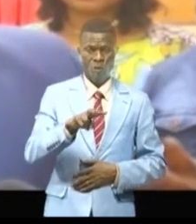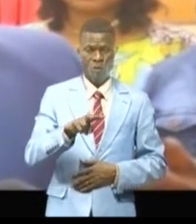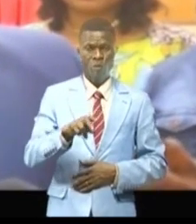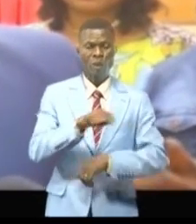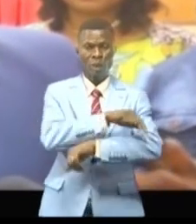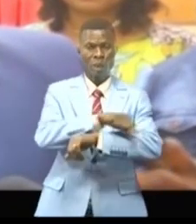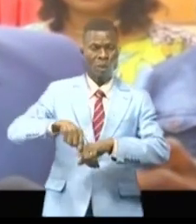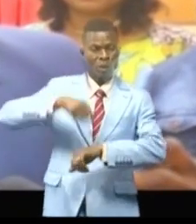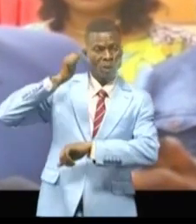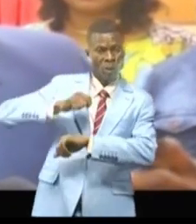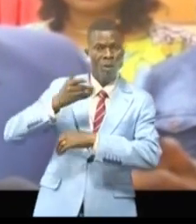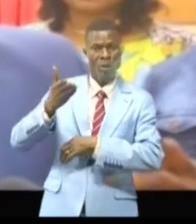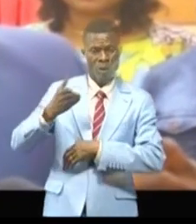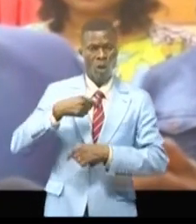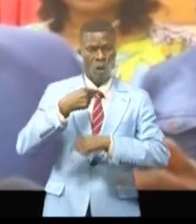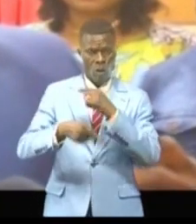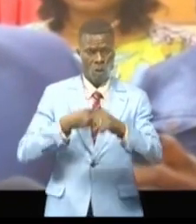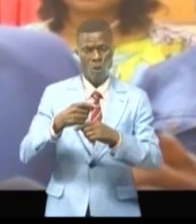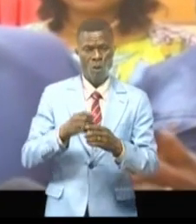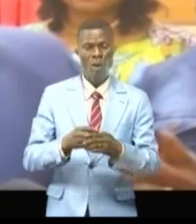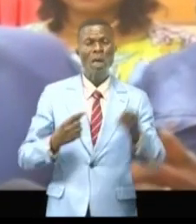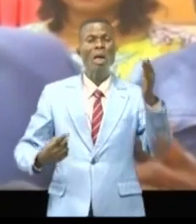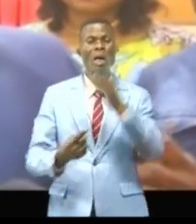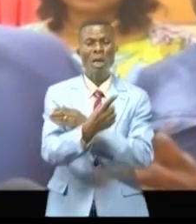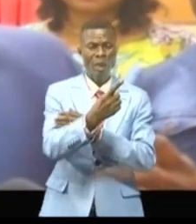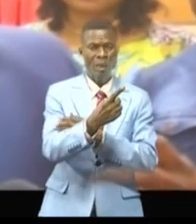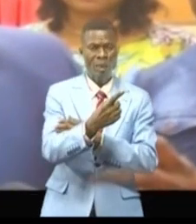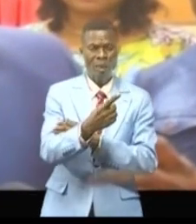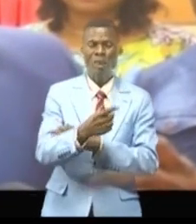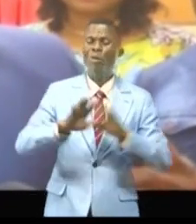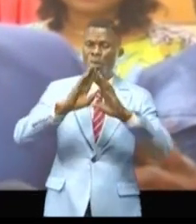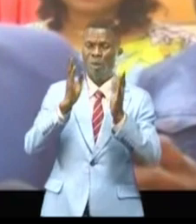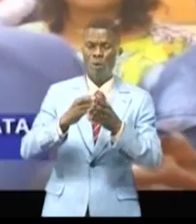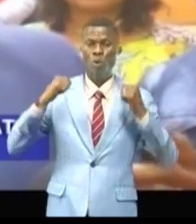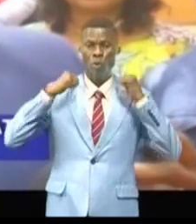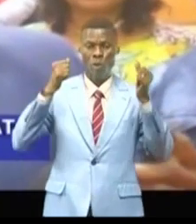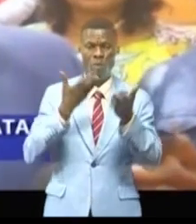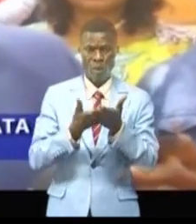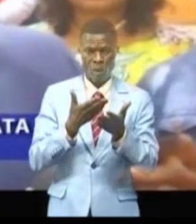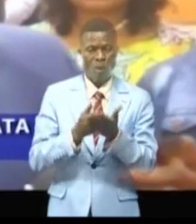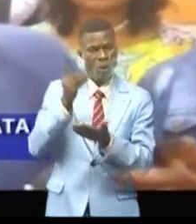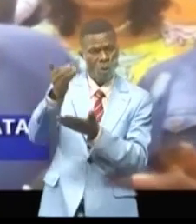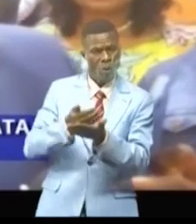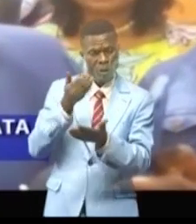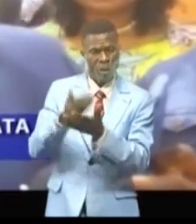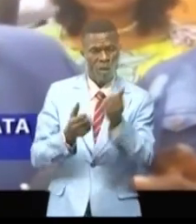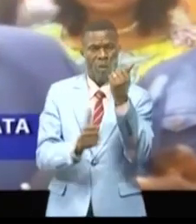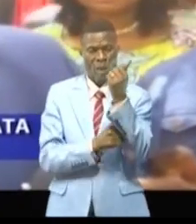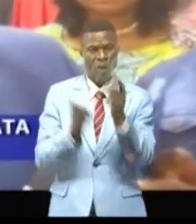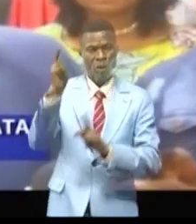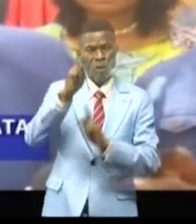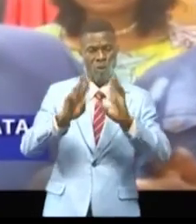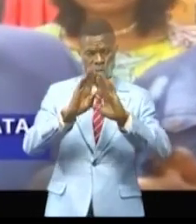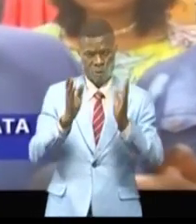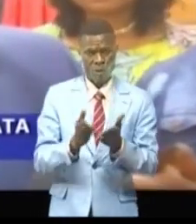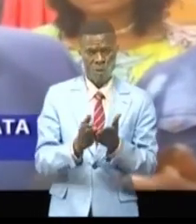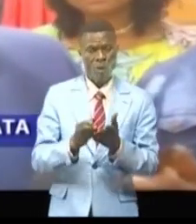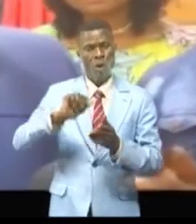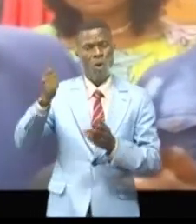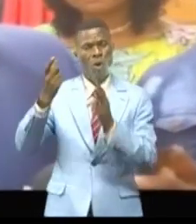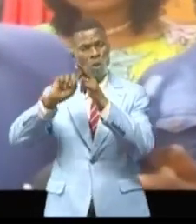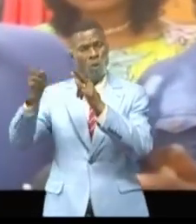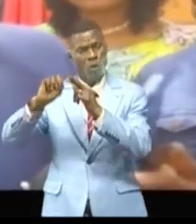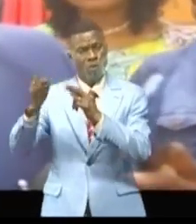tribunaux. Nous allons commencer à traduire à justice tous ces bandits-là qui se soivent de l'argent des opérateurs économiques. Certains fouillent avec cet